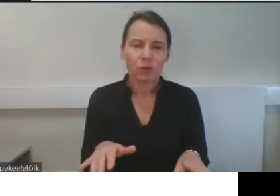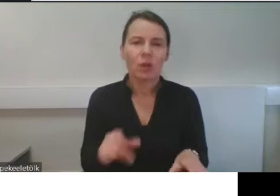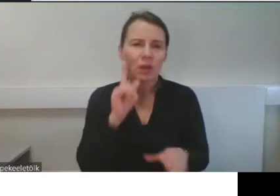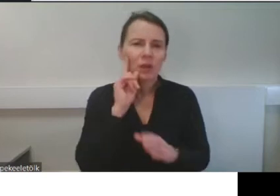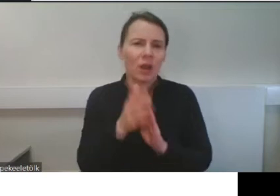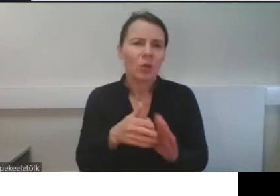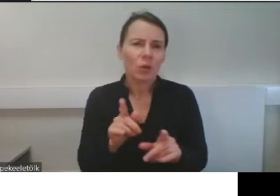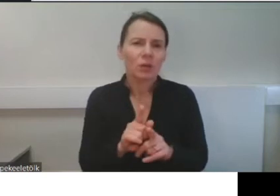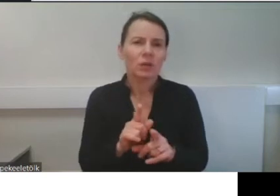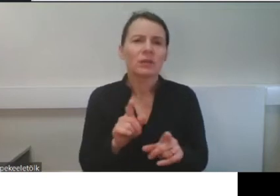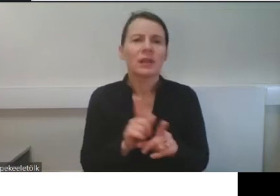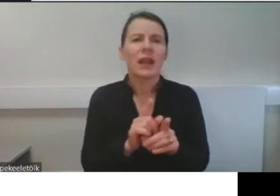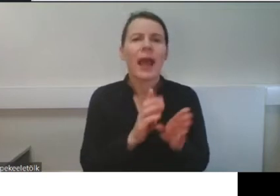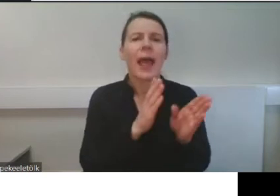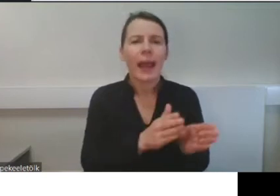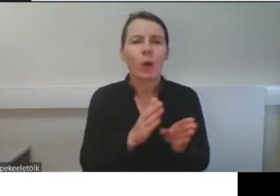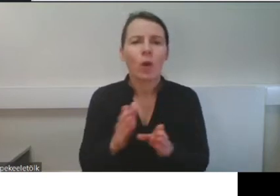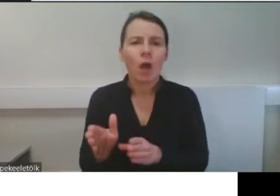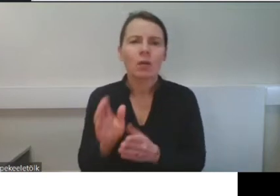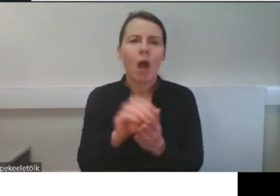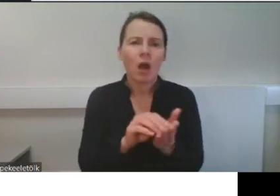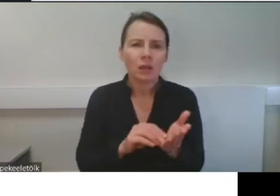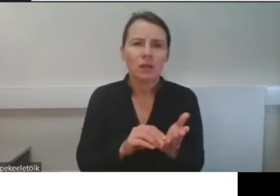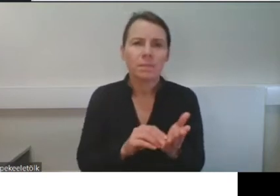praegu vastuse võlgu, kas täpselt